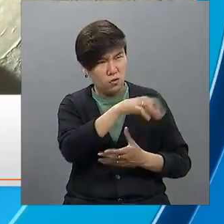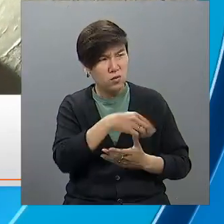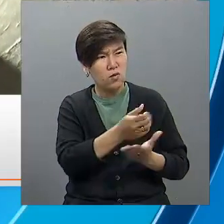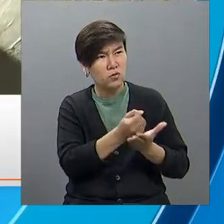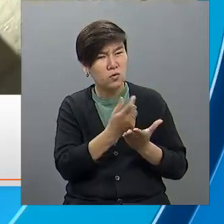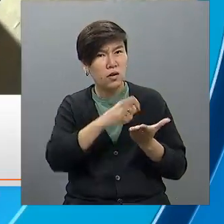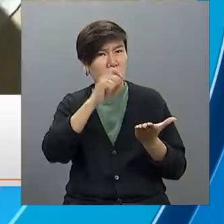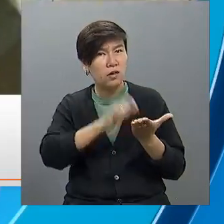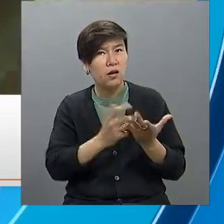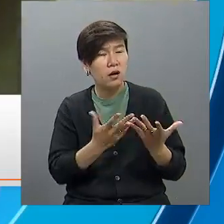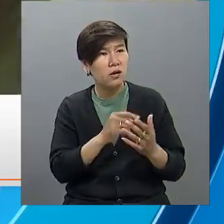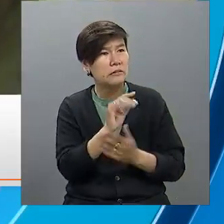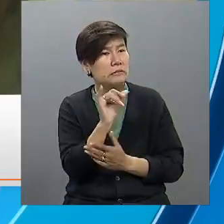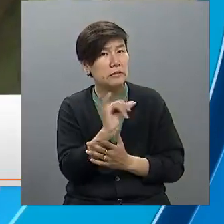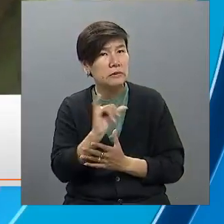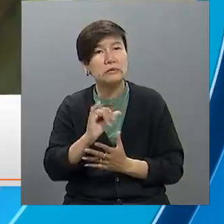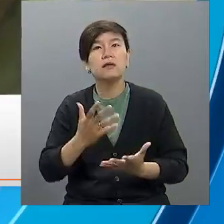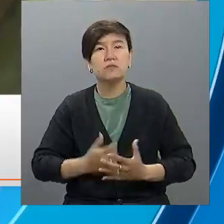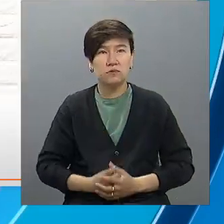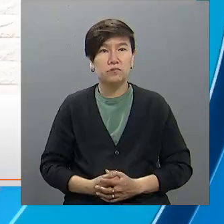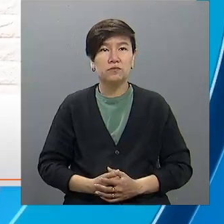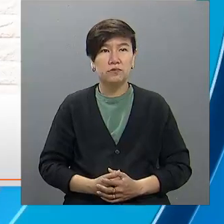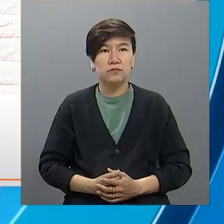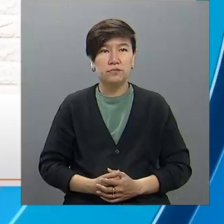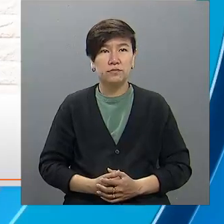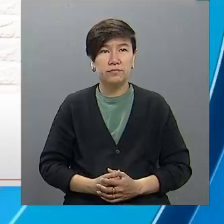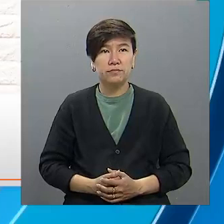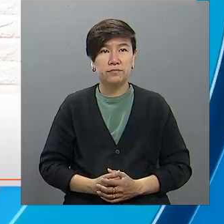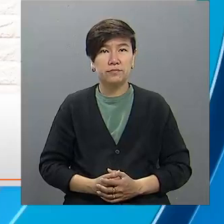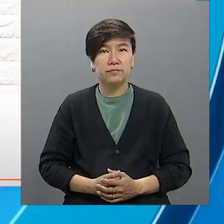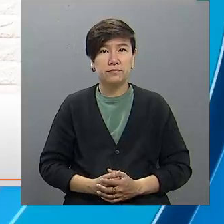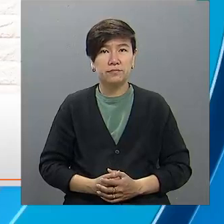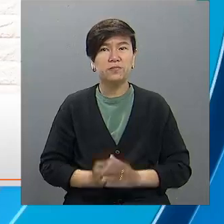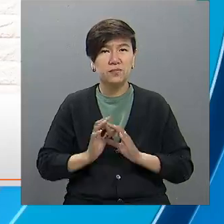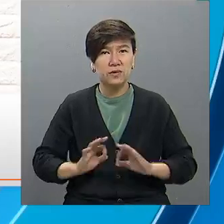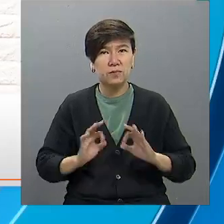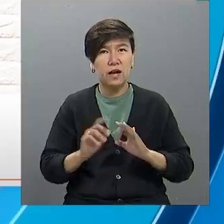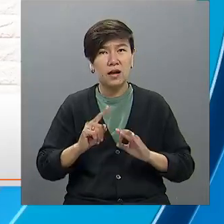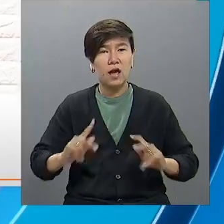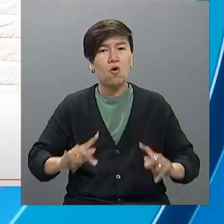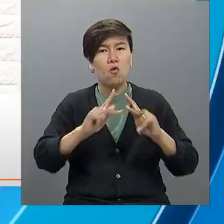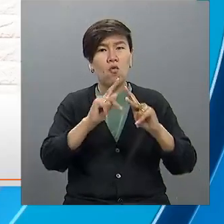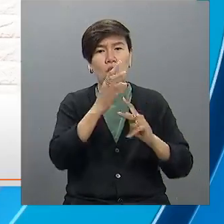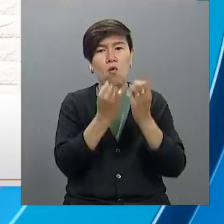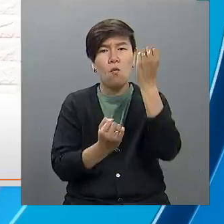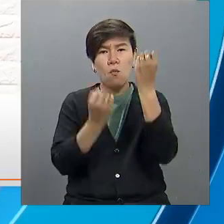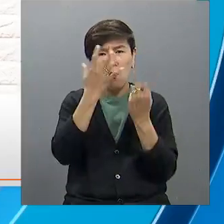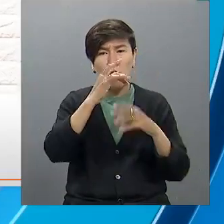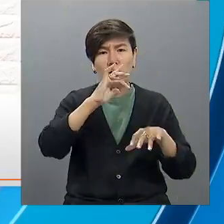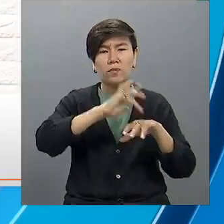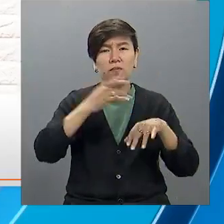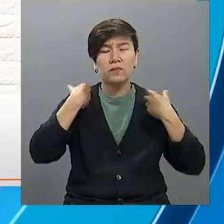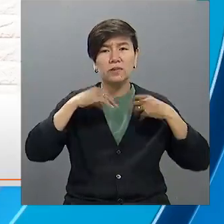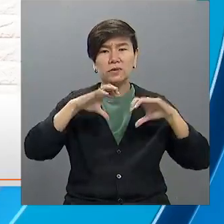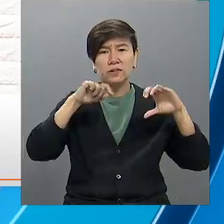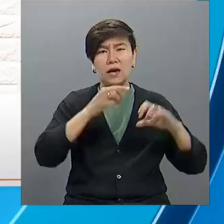ญาตใช้พื้นที่นะครับ โถค่ะเอาเป็นว่านั่นคงต้องประสานกับทางกรมอุทยานแห่งชาติใช่ไหมคะว่าในการขอพื้นที่เพราะว่